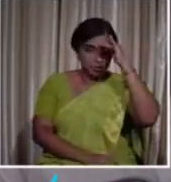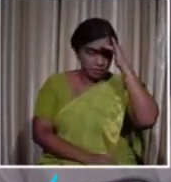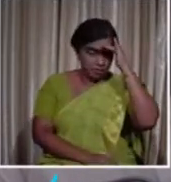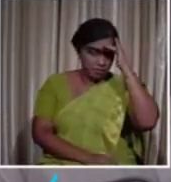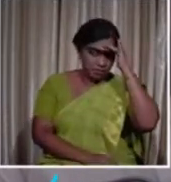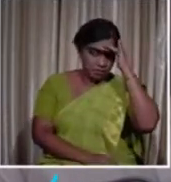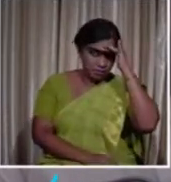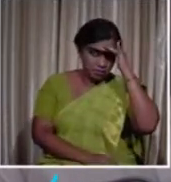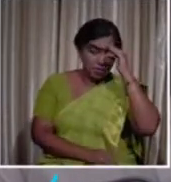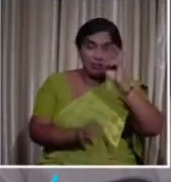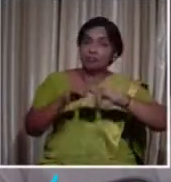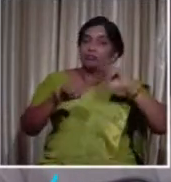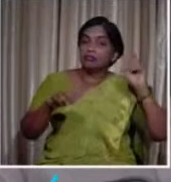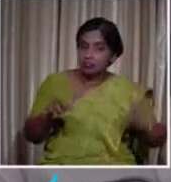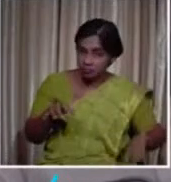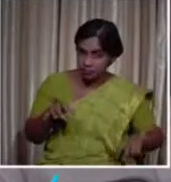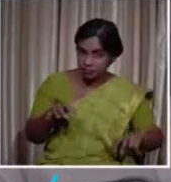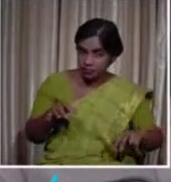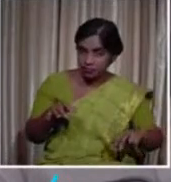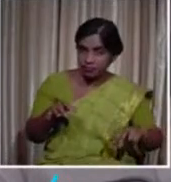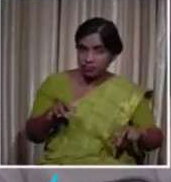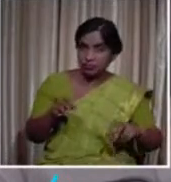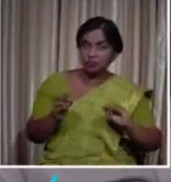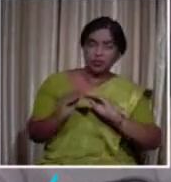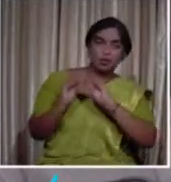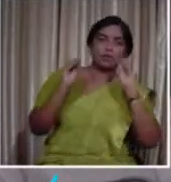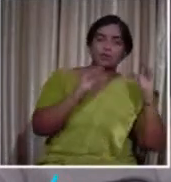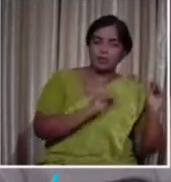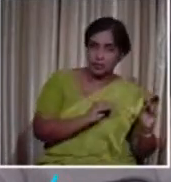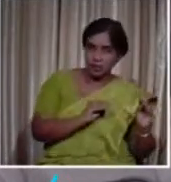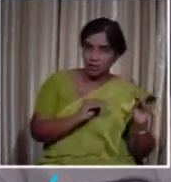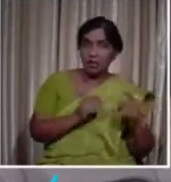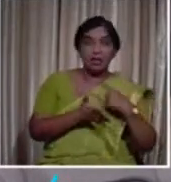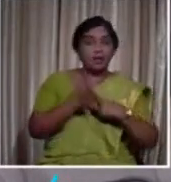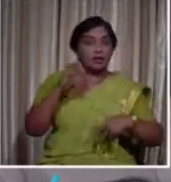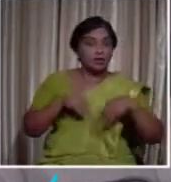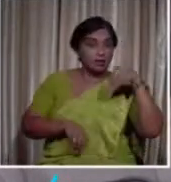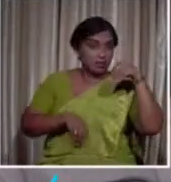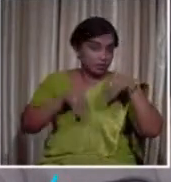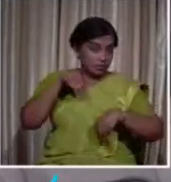तनतुरे अस्वीम अस्वीम कल्गनीम चंदय